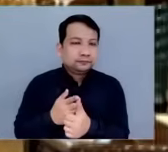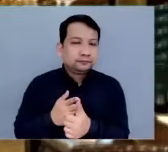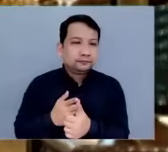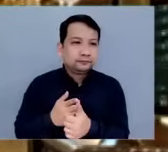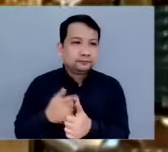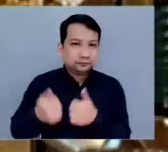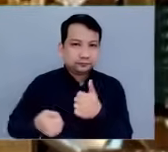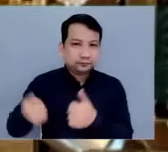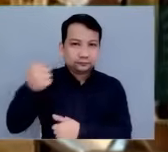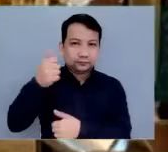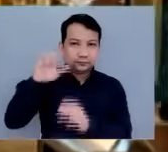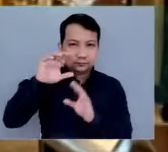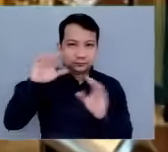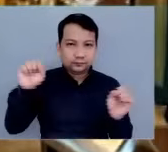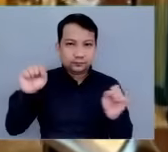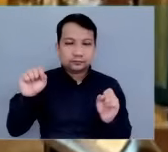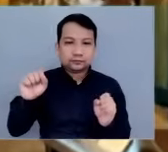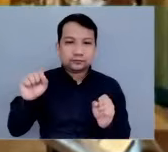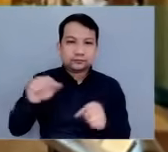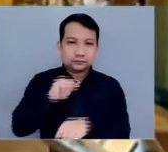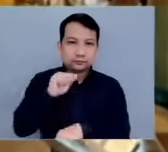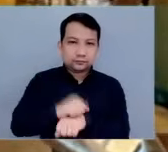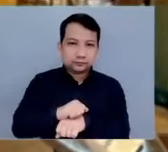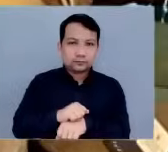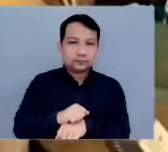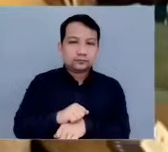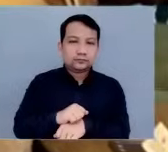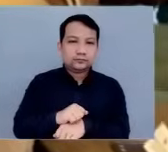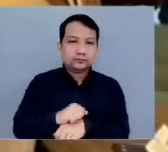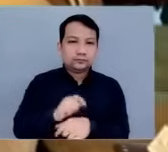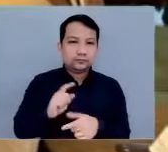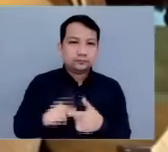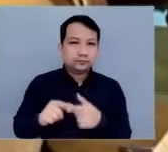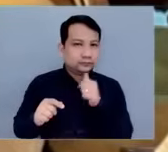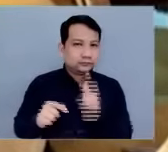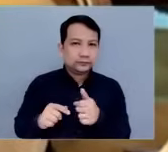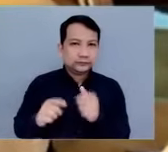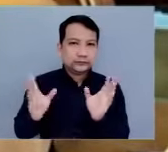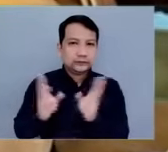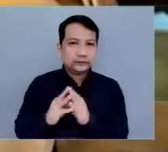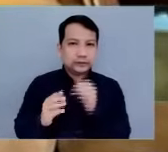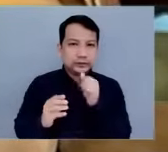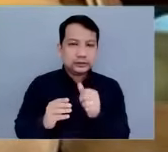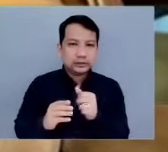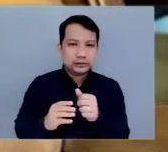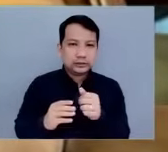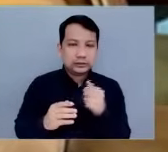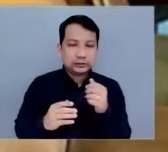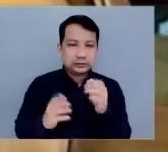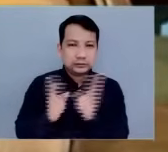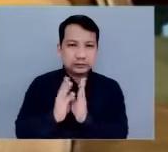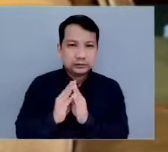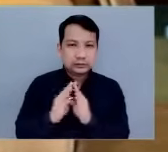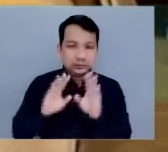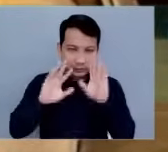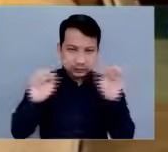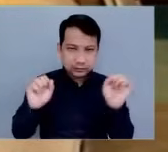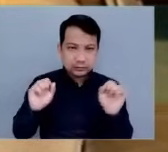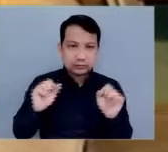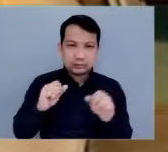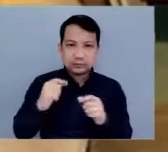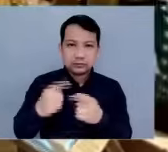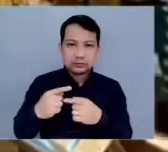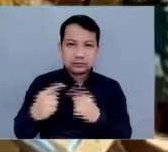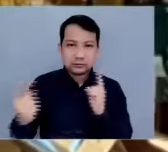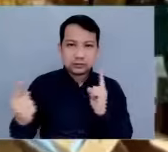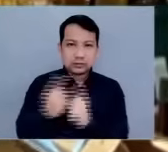nanalo na presidente ng Singapore. Pero hindi sila nagkaroon ng pagkakataon na makapag-usap ni President Marcos kasi kumbaga ay